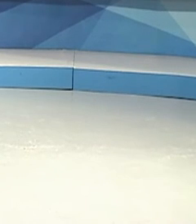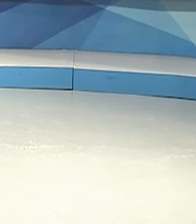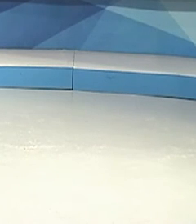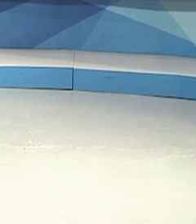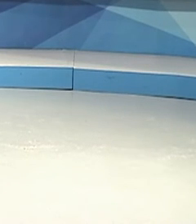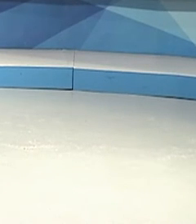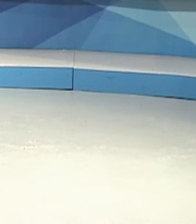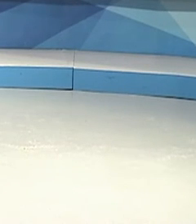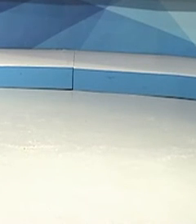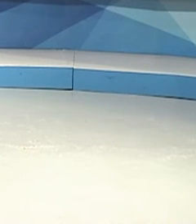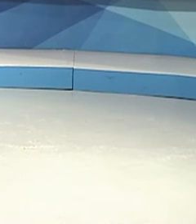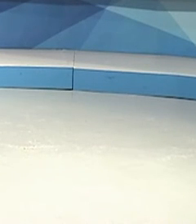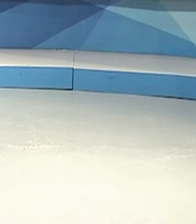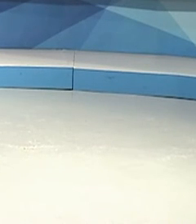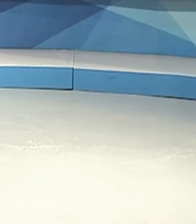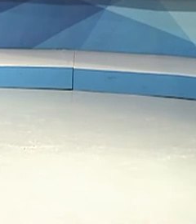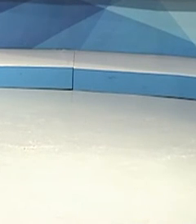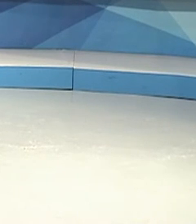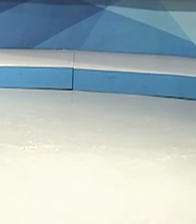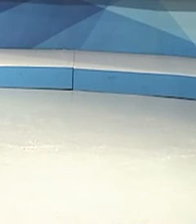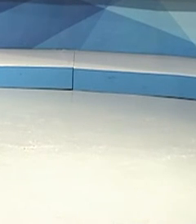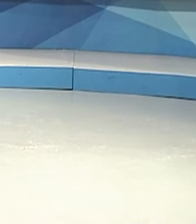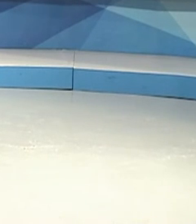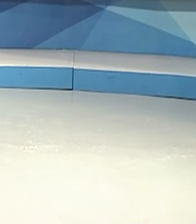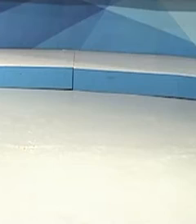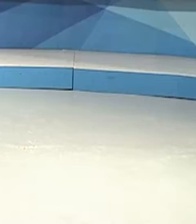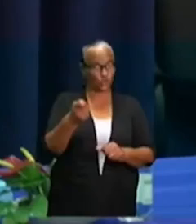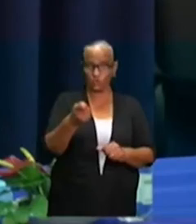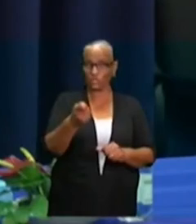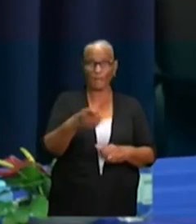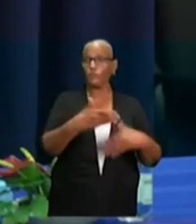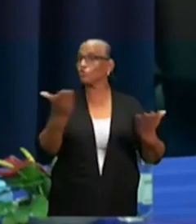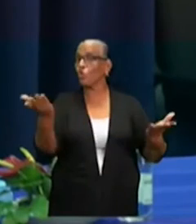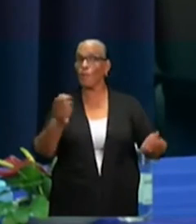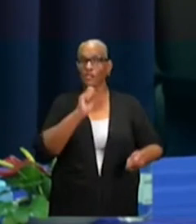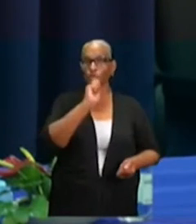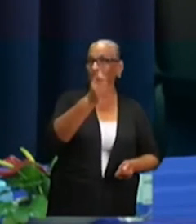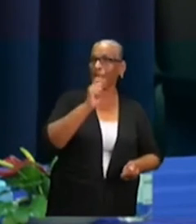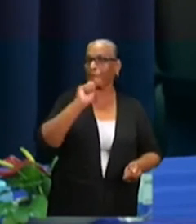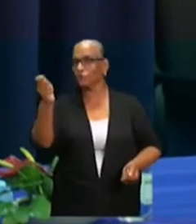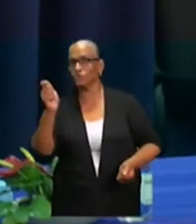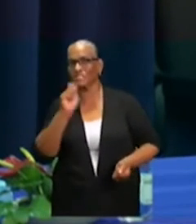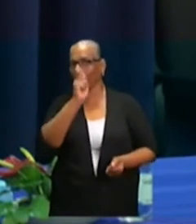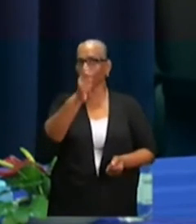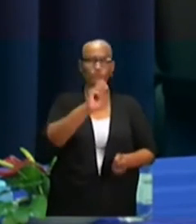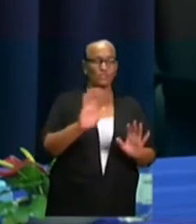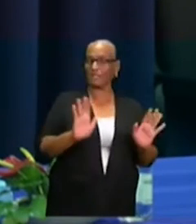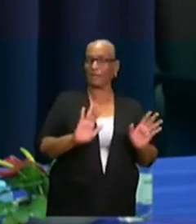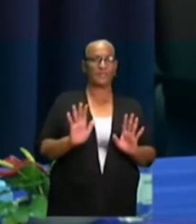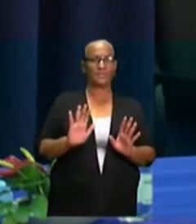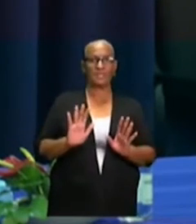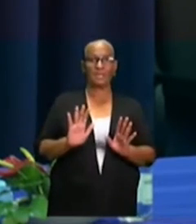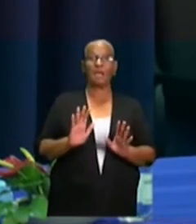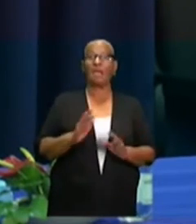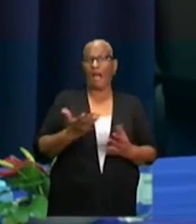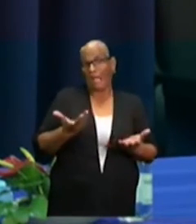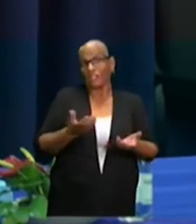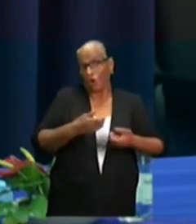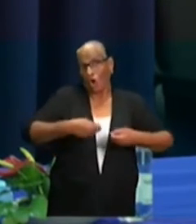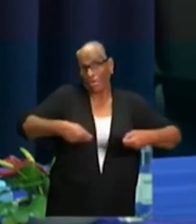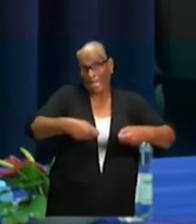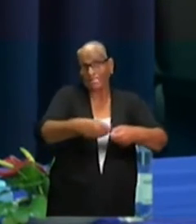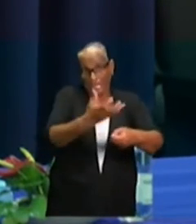hem niet zomaar toestemming worden verleend. En die organisaties die van plan zijn evenementen te